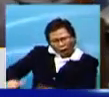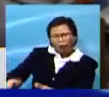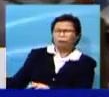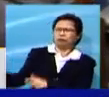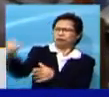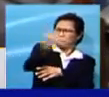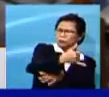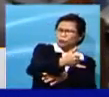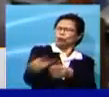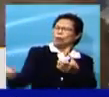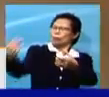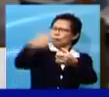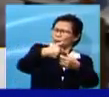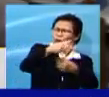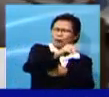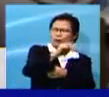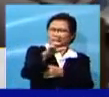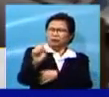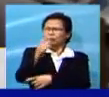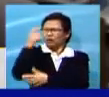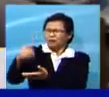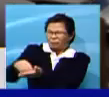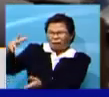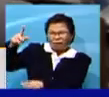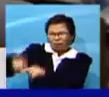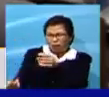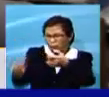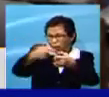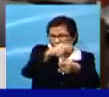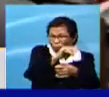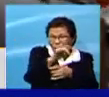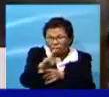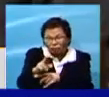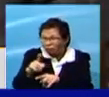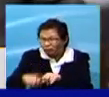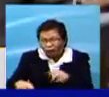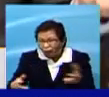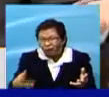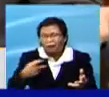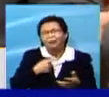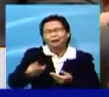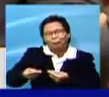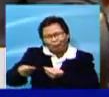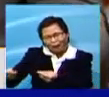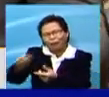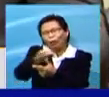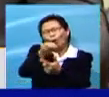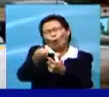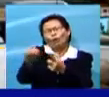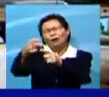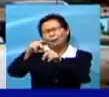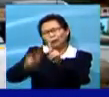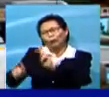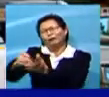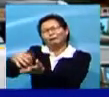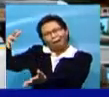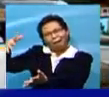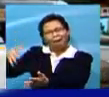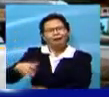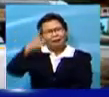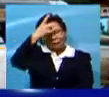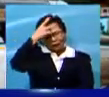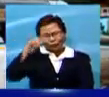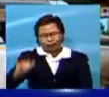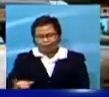kerana mereka anak orang kaya maka mereka tak boleh masuk MRSM. Kita bagi alternatif kepada mereka. Datuk Seri